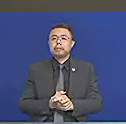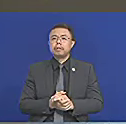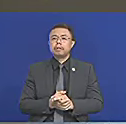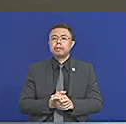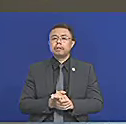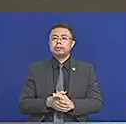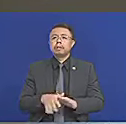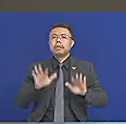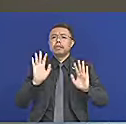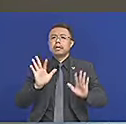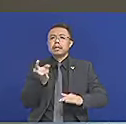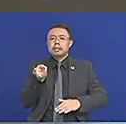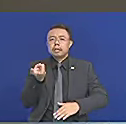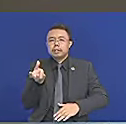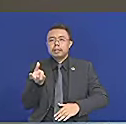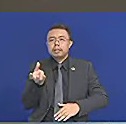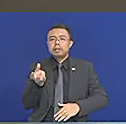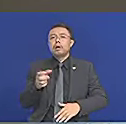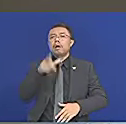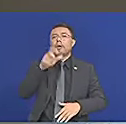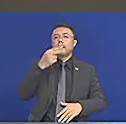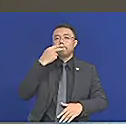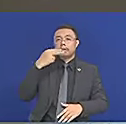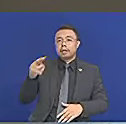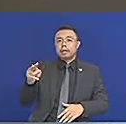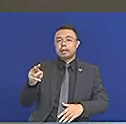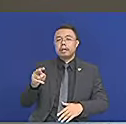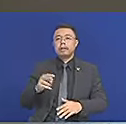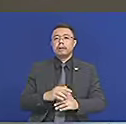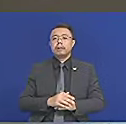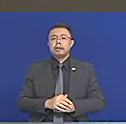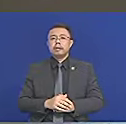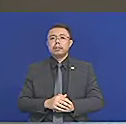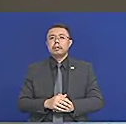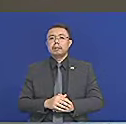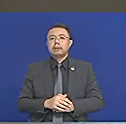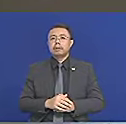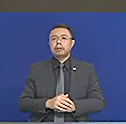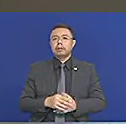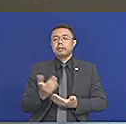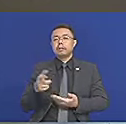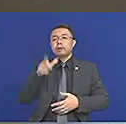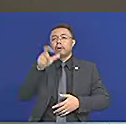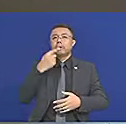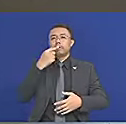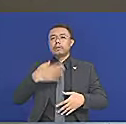sangat sedikit orang percaya, orang beragama